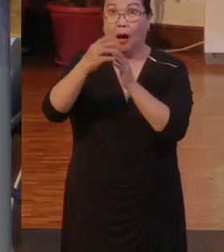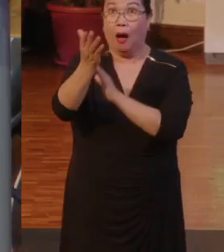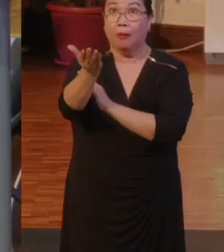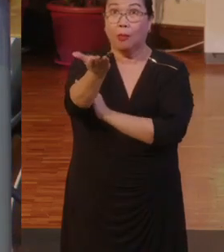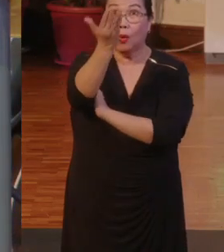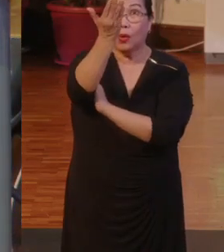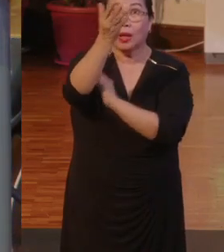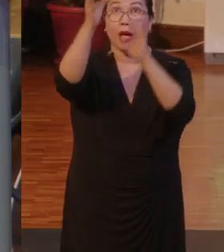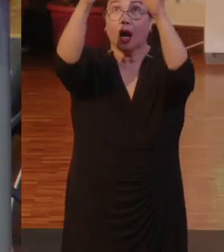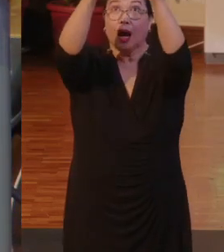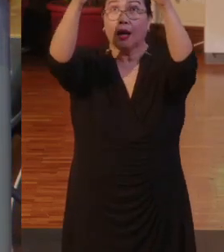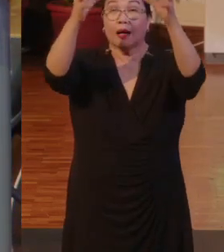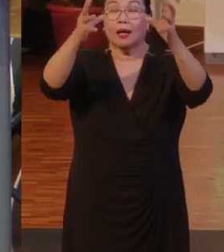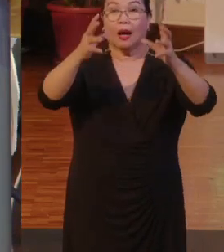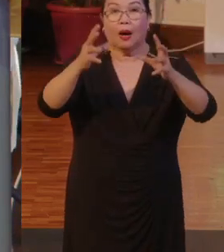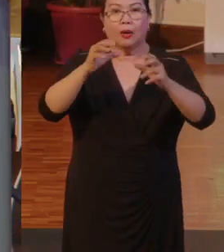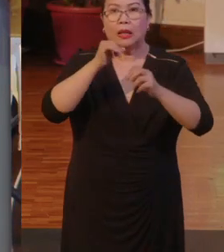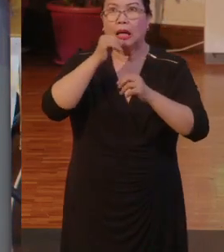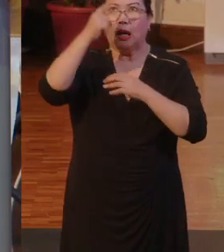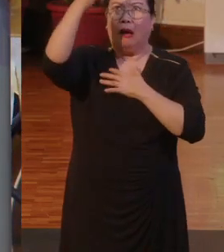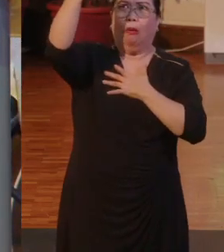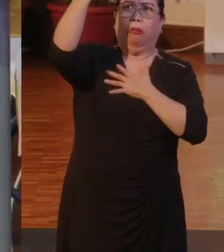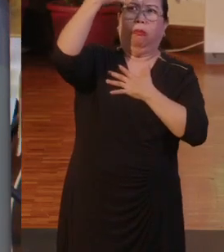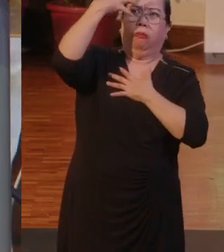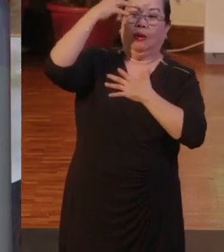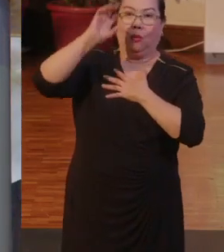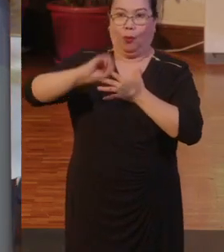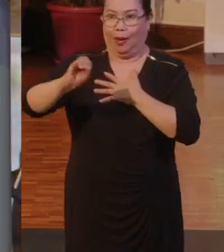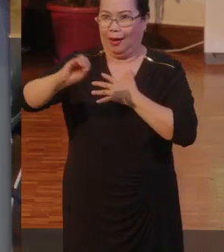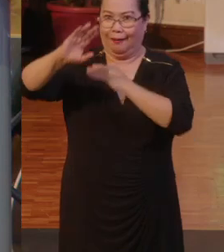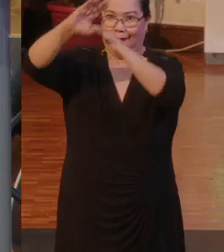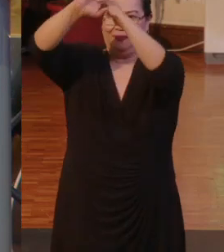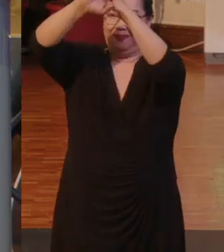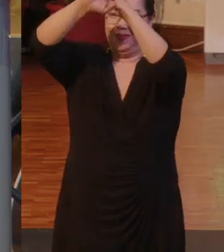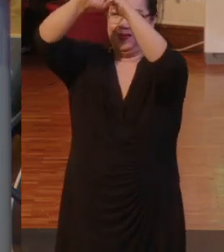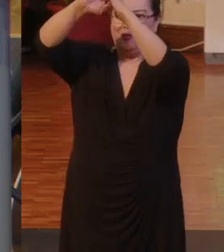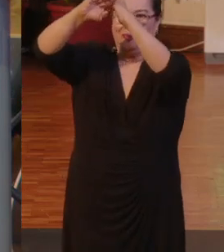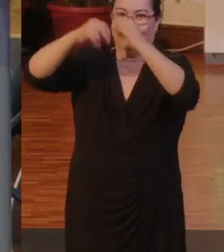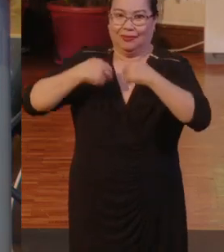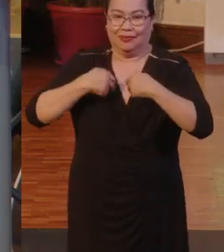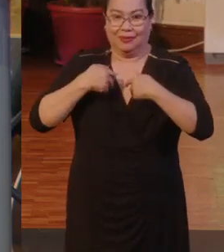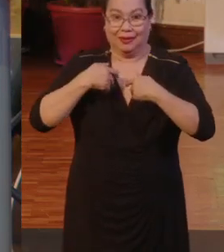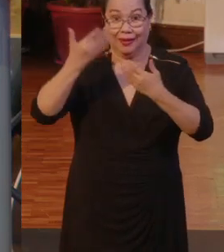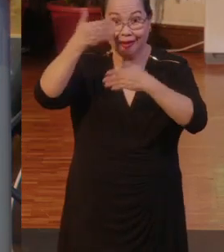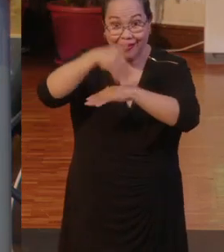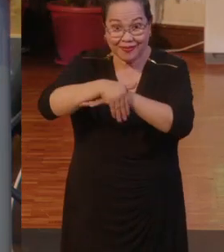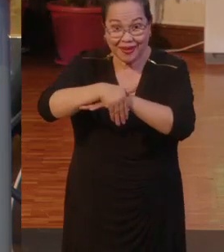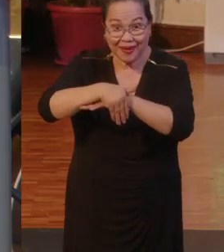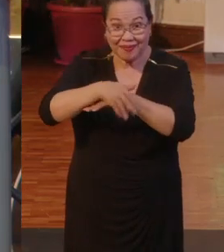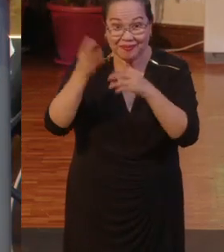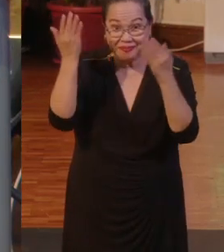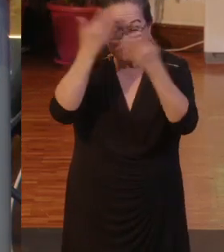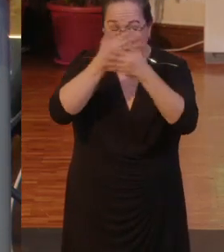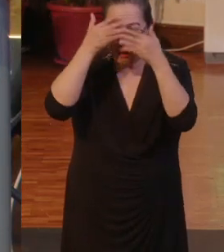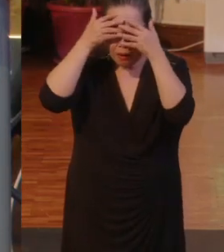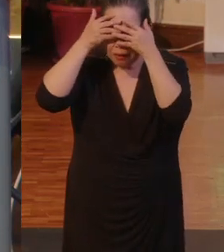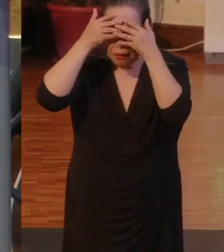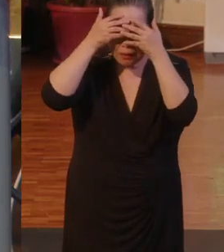by a cloud, di man lang sila nasinagan ng init ng araw. At kung paano sila ginied in the evening with a column